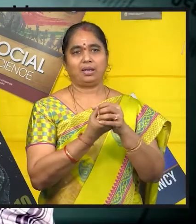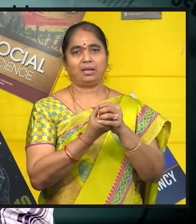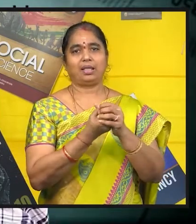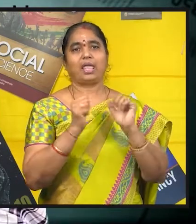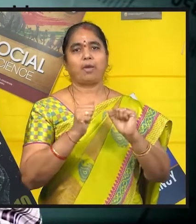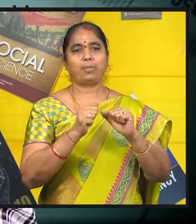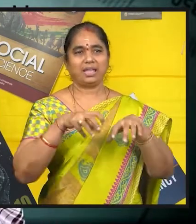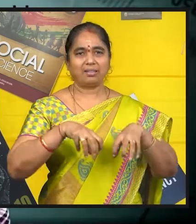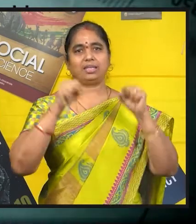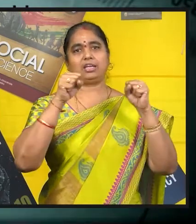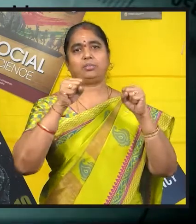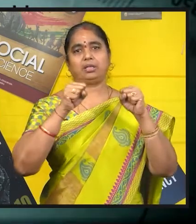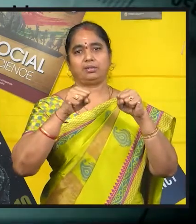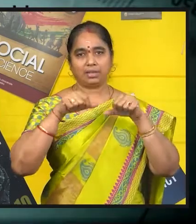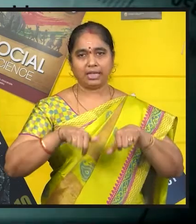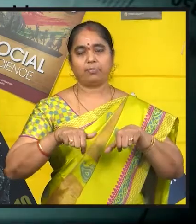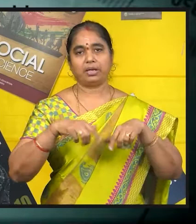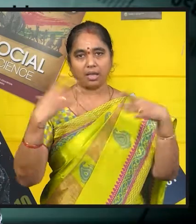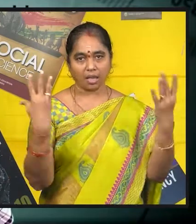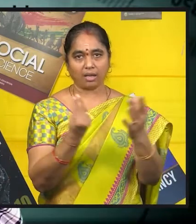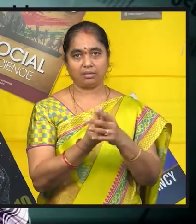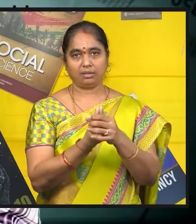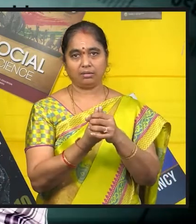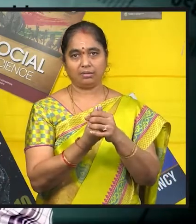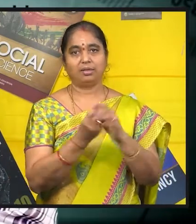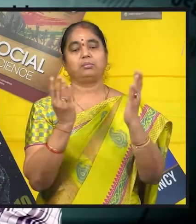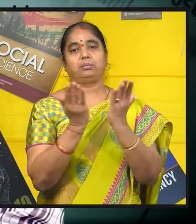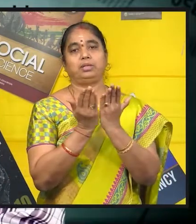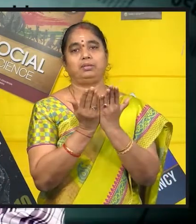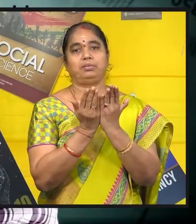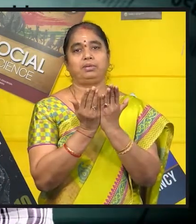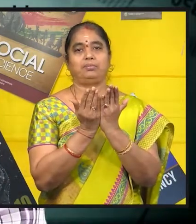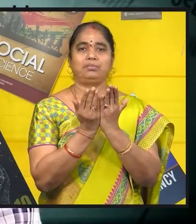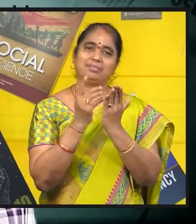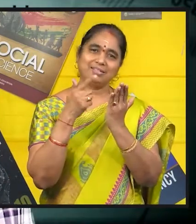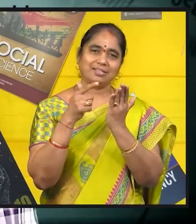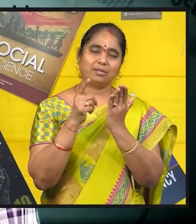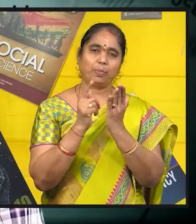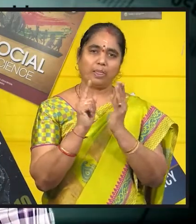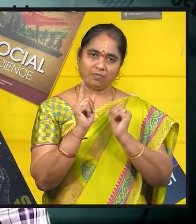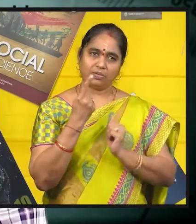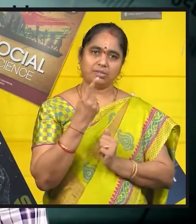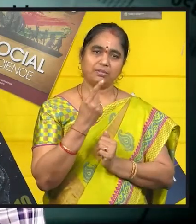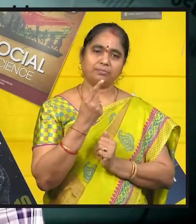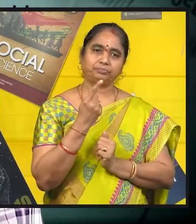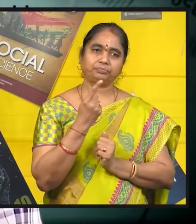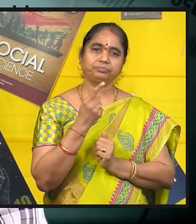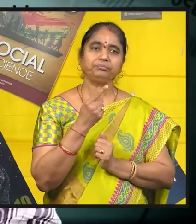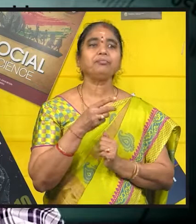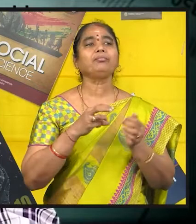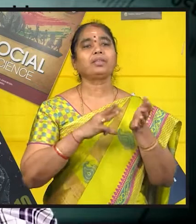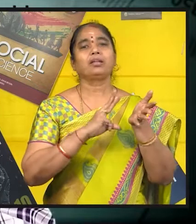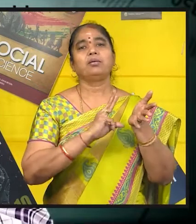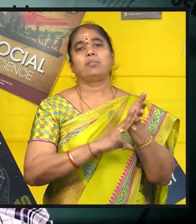எவ்வாறு தயாரிக்கப்படுகிறது, இவைகள் அனைத்தையுமே நாம் கற்றுக்கொள்ளப் போகிறோம். சரி, முதலாவது நாம்